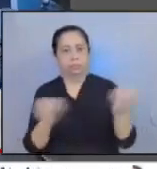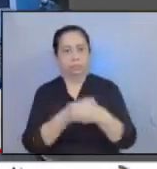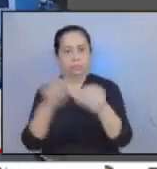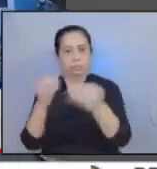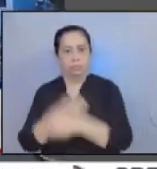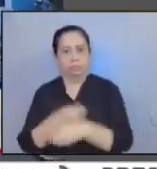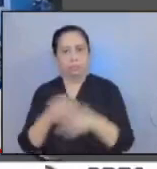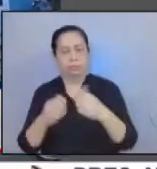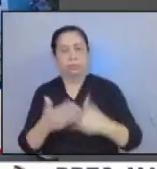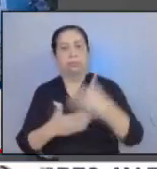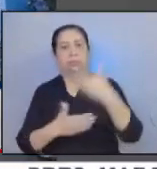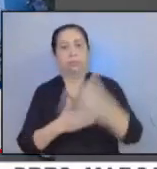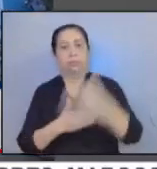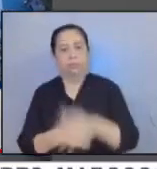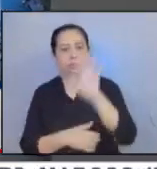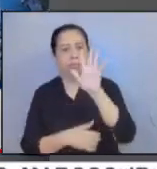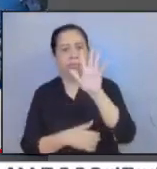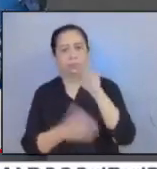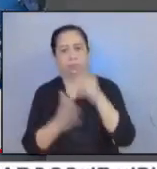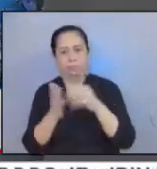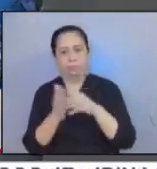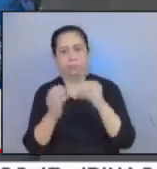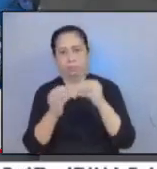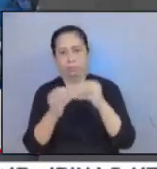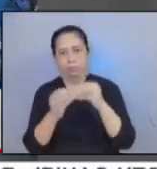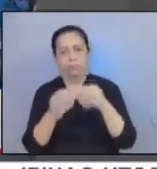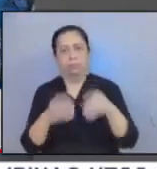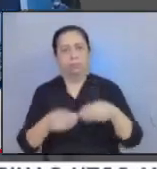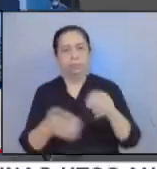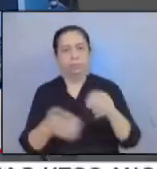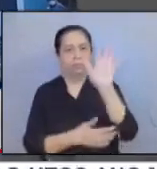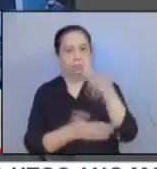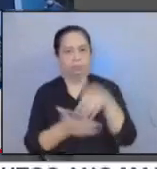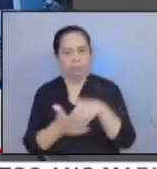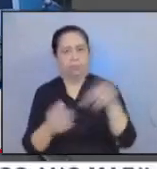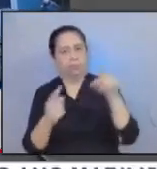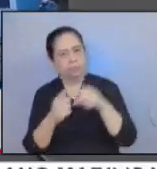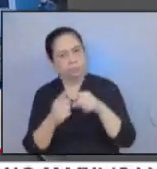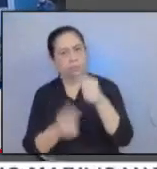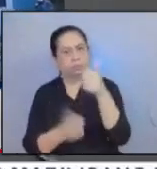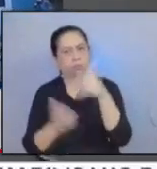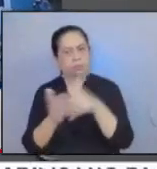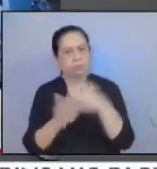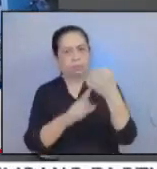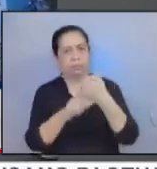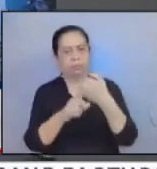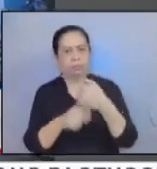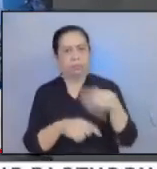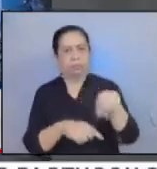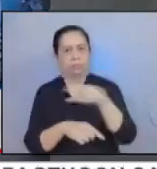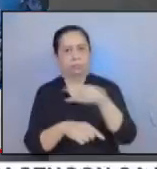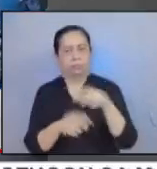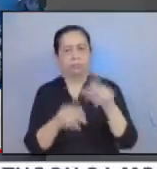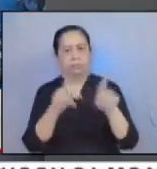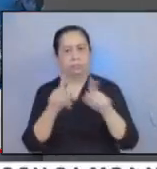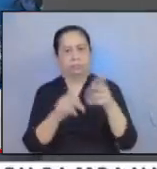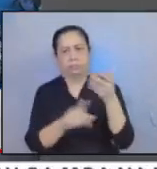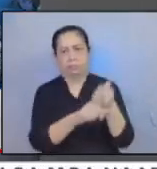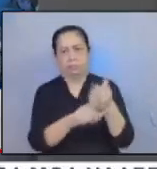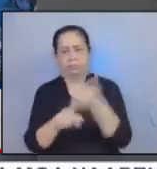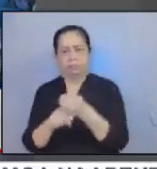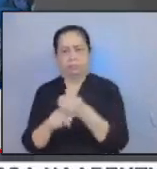isusunod pa ang 5 million para mabigyan ng tig-5,000 hanggang 10,000 cash assistance ang mga apektadong pamilya